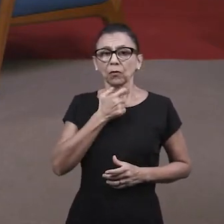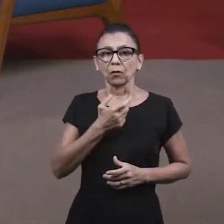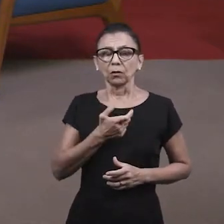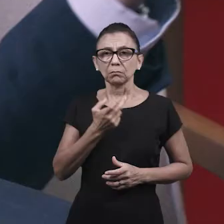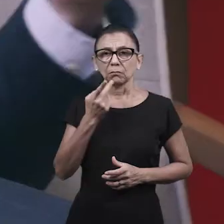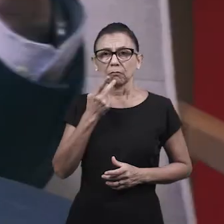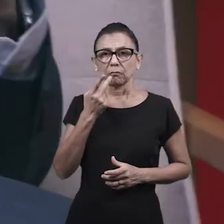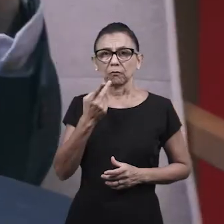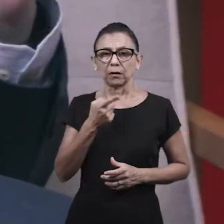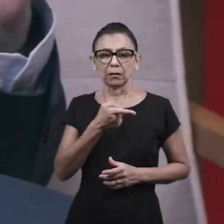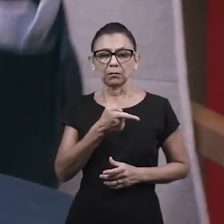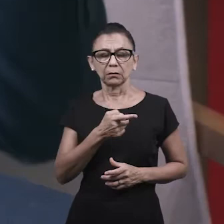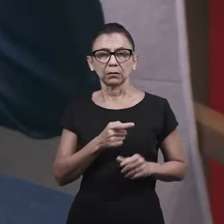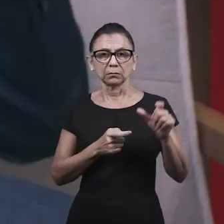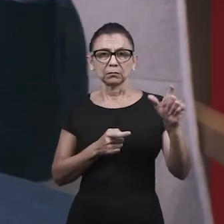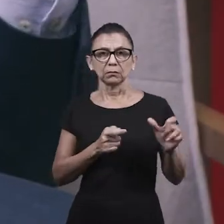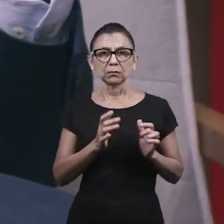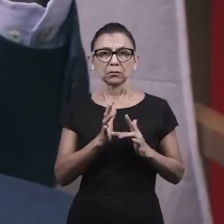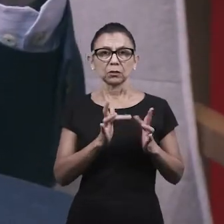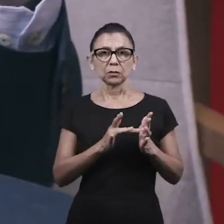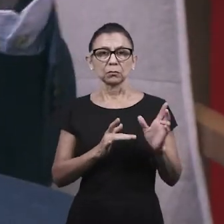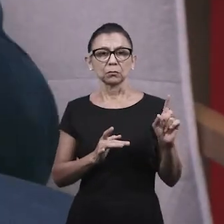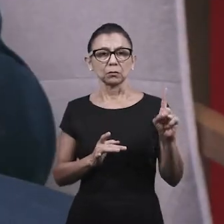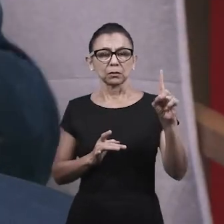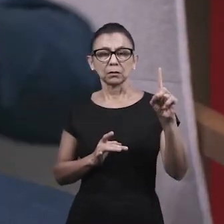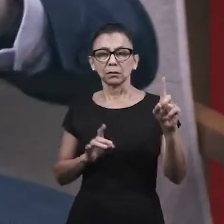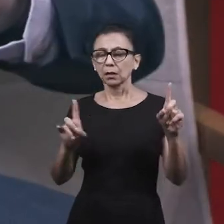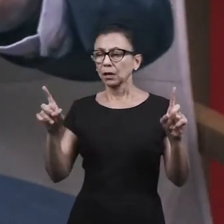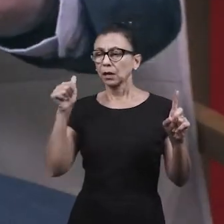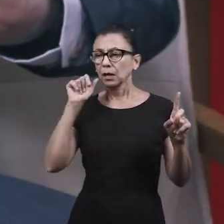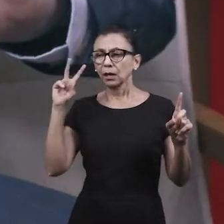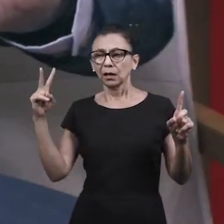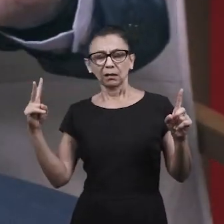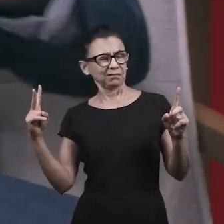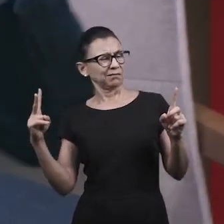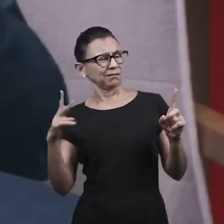Et elle ne connaît pas. Mais il y a un moment,